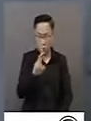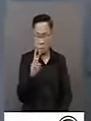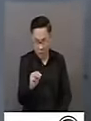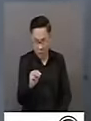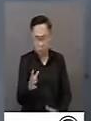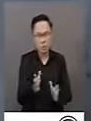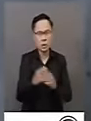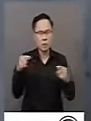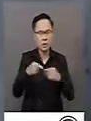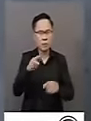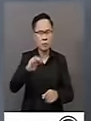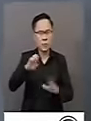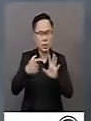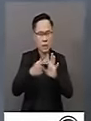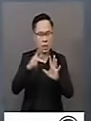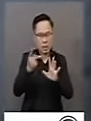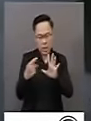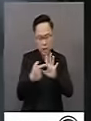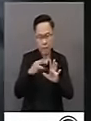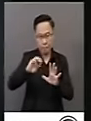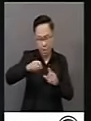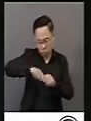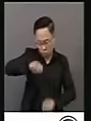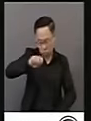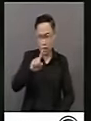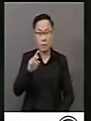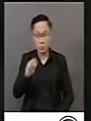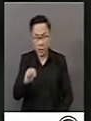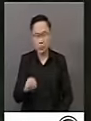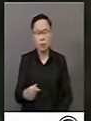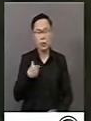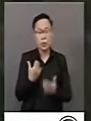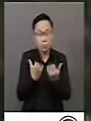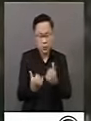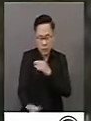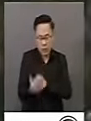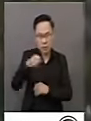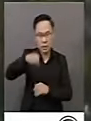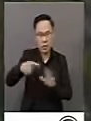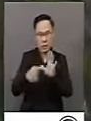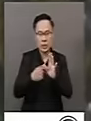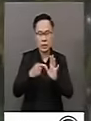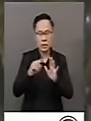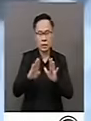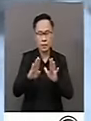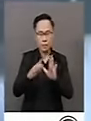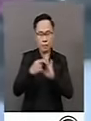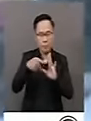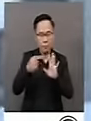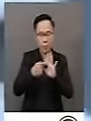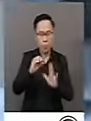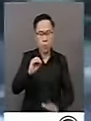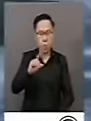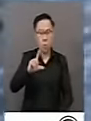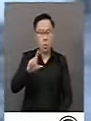เหนือคือที่มินาคามินะครับหิมะตก 1เมตส่วนที่ซัปโปโรเมื่อช่วงเช้ามืดวันนี้อุณหภูมิลดลงอยู่ที่ -9องศ